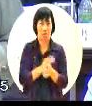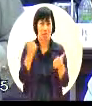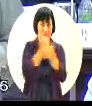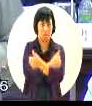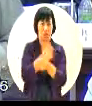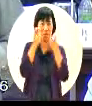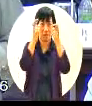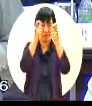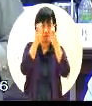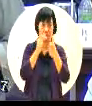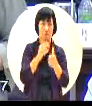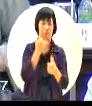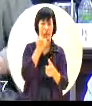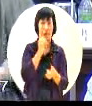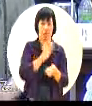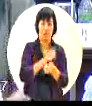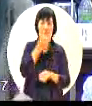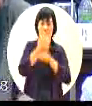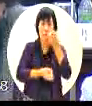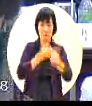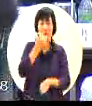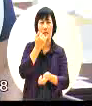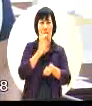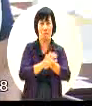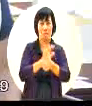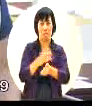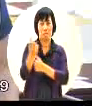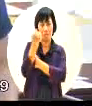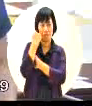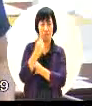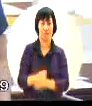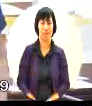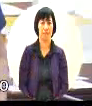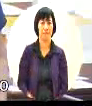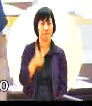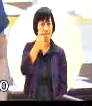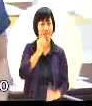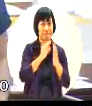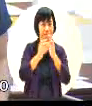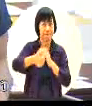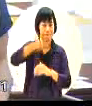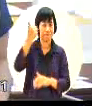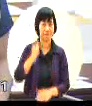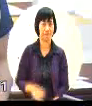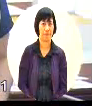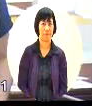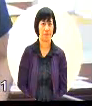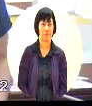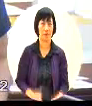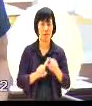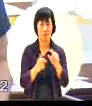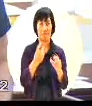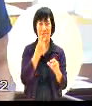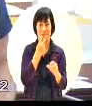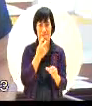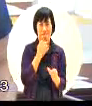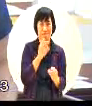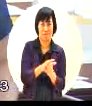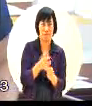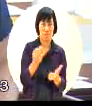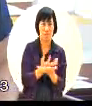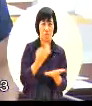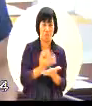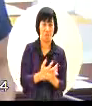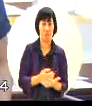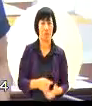这个部分来发声来拍拼，谢谢。 咱谢谢市长哈，针对着讲中央甲咱补助无够，我是感觉吼，咱